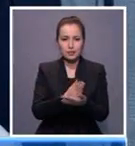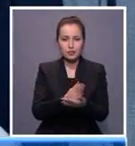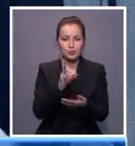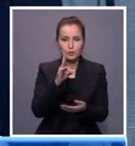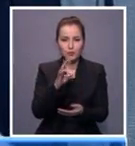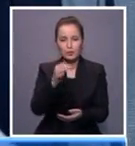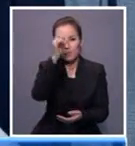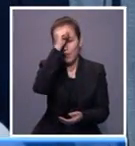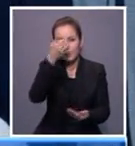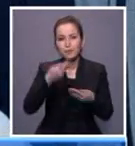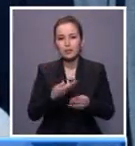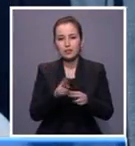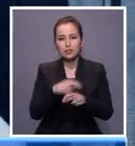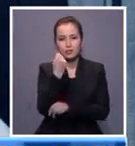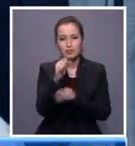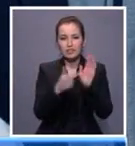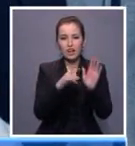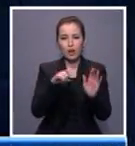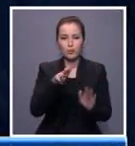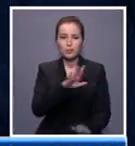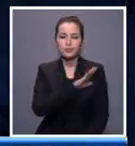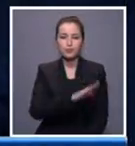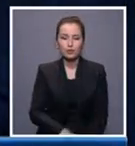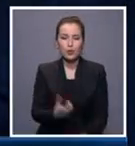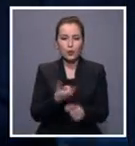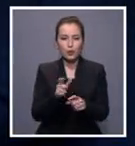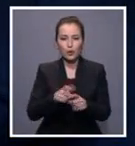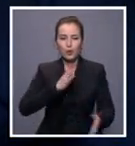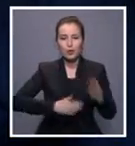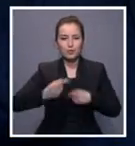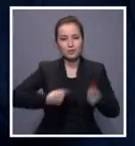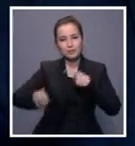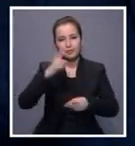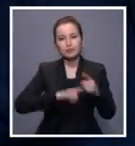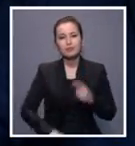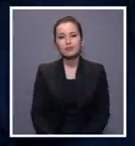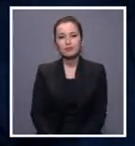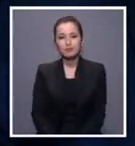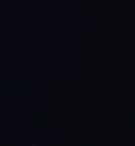алланың қалауымен 7-ші раундта жеңіске жеттік. Өте қуаныштымыз, елге келдік.